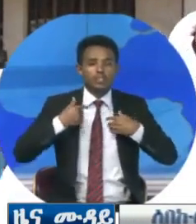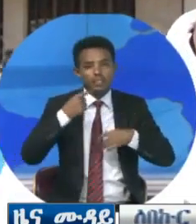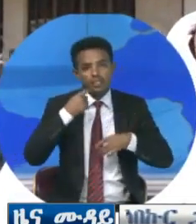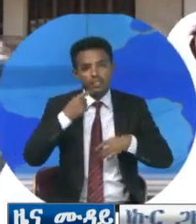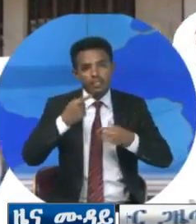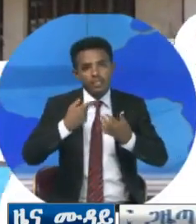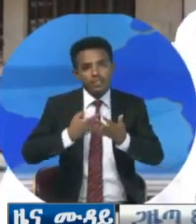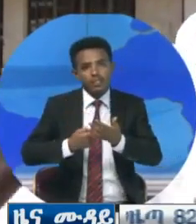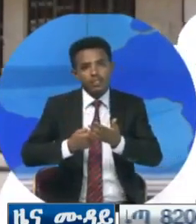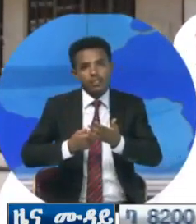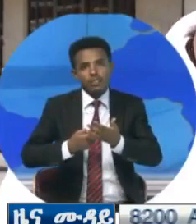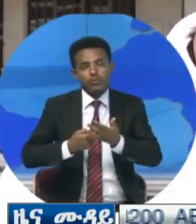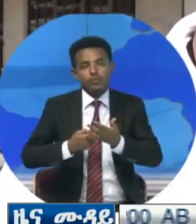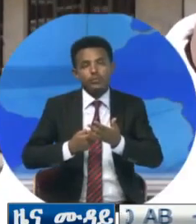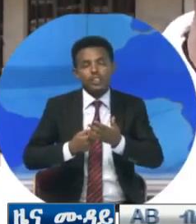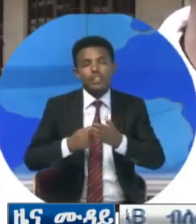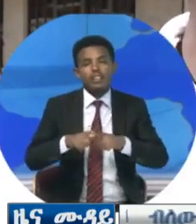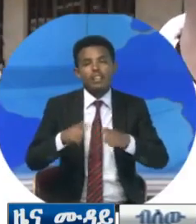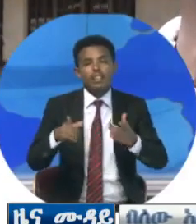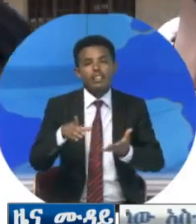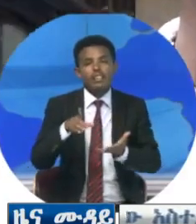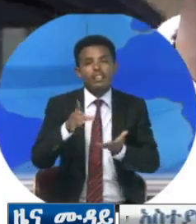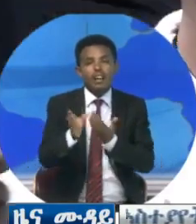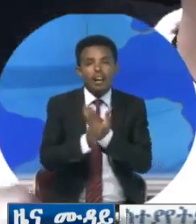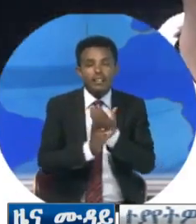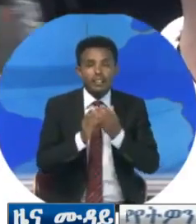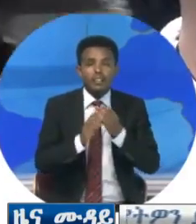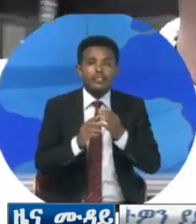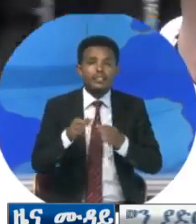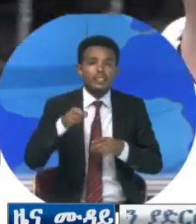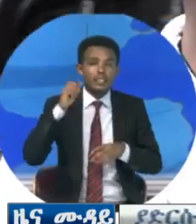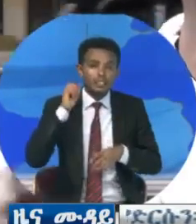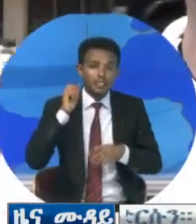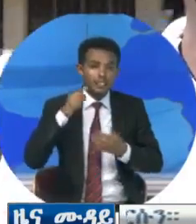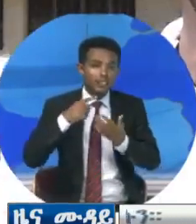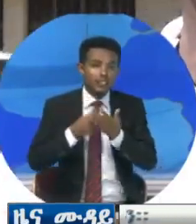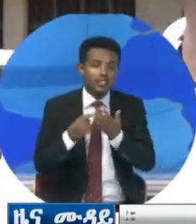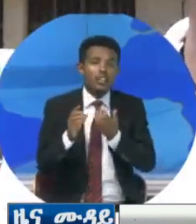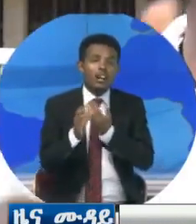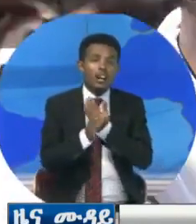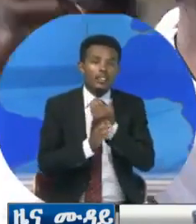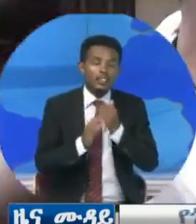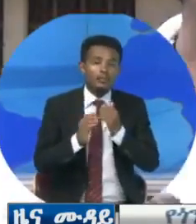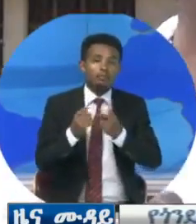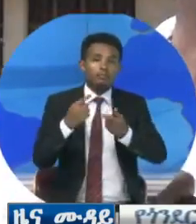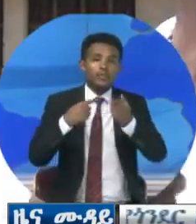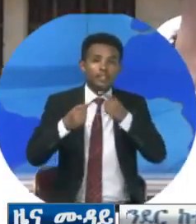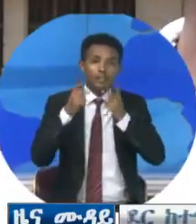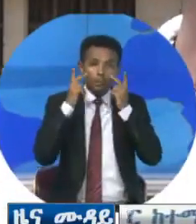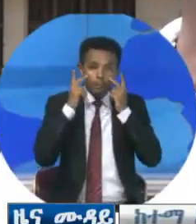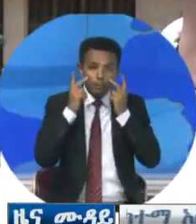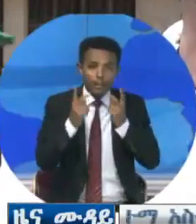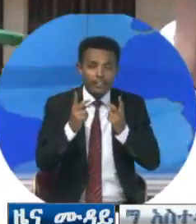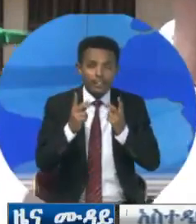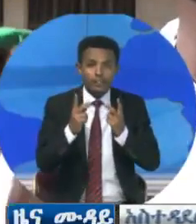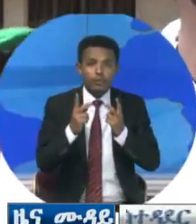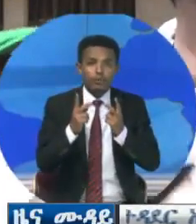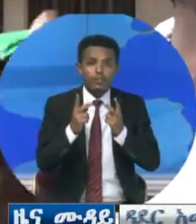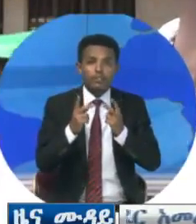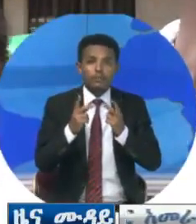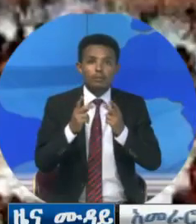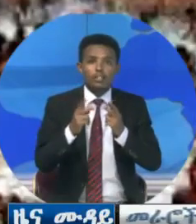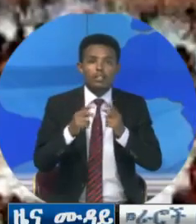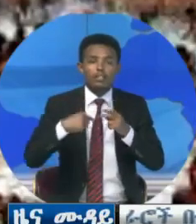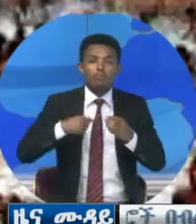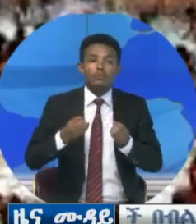እነሱ ለእኛ እዚህ እንደውም ትልቅ ሀገር ናት፣ ባለቅርስ ናት። ችን ቅርሳችን ሀገራችን እንደ እነሱ መጥተው ማየታቸው መጎብኘታቸው ለእኛ